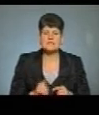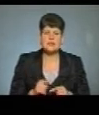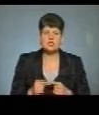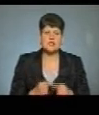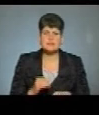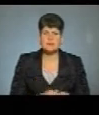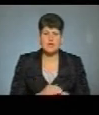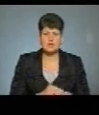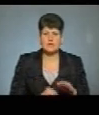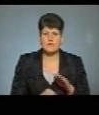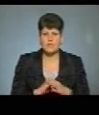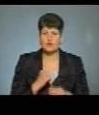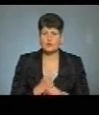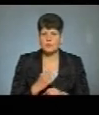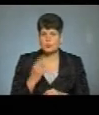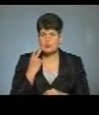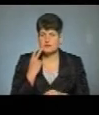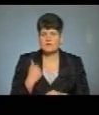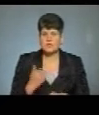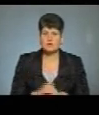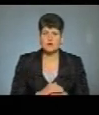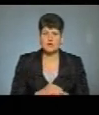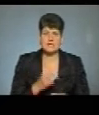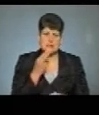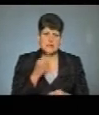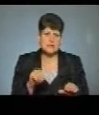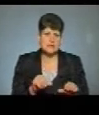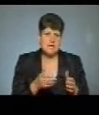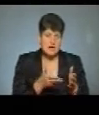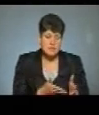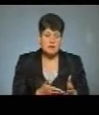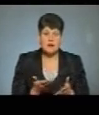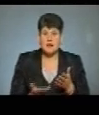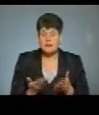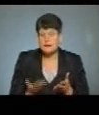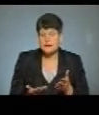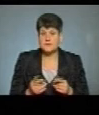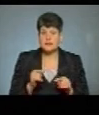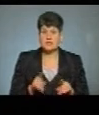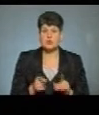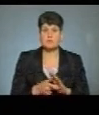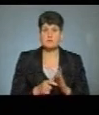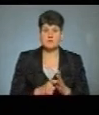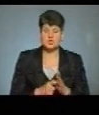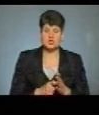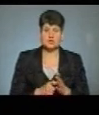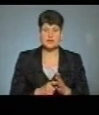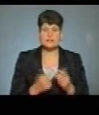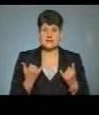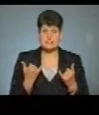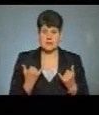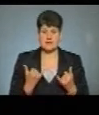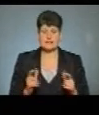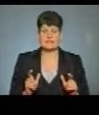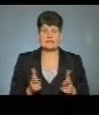фонд «Карітас» робили постійно в нашій благодійній їдальні. Але з огляду на те, що саме приміщення зараз через пандемію